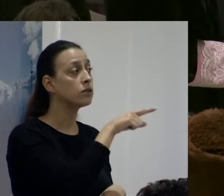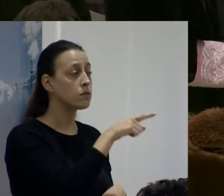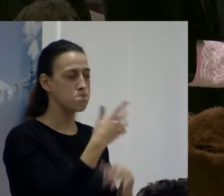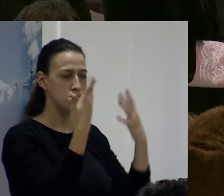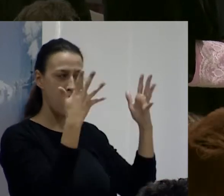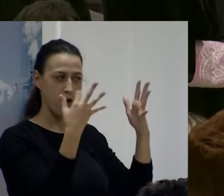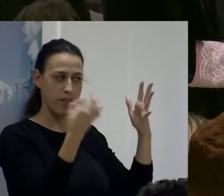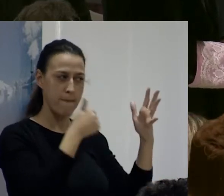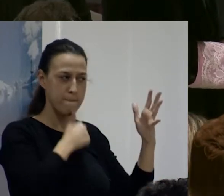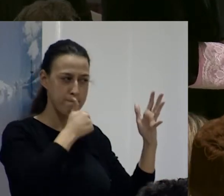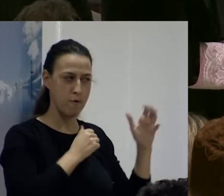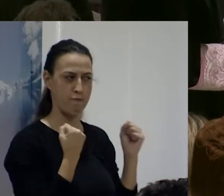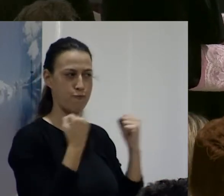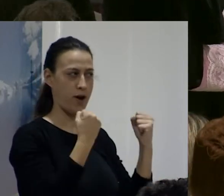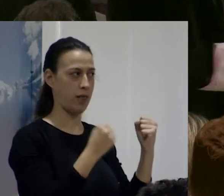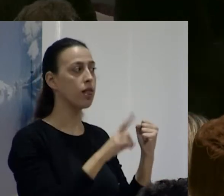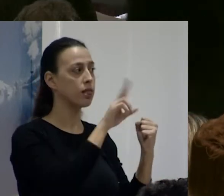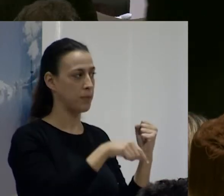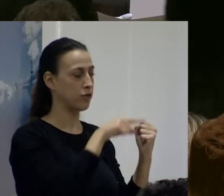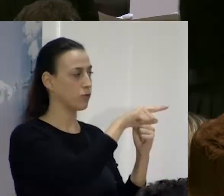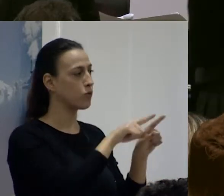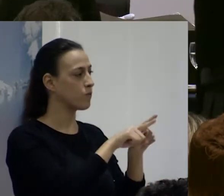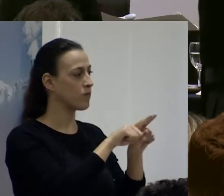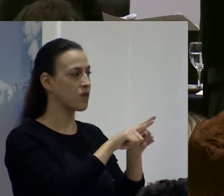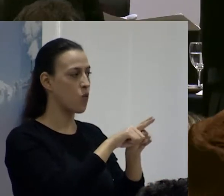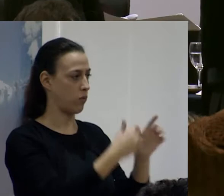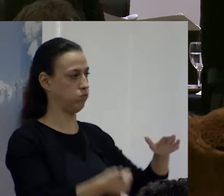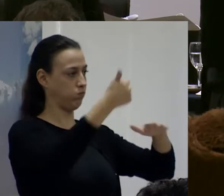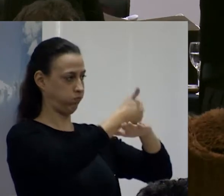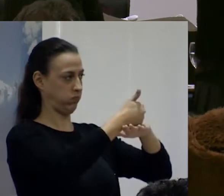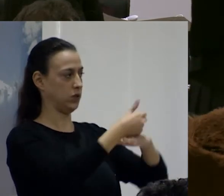també com a signe de la vostra altíssima dignitat.